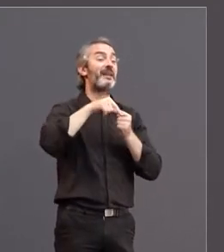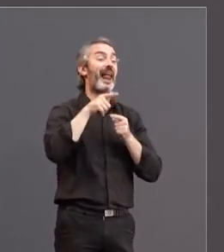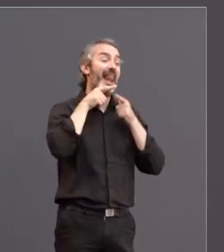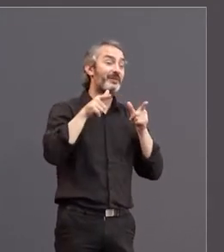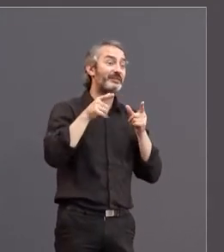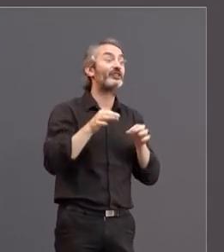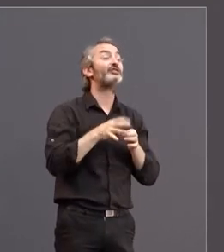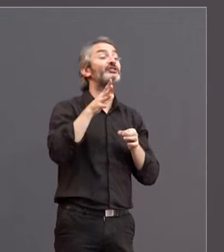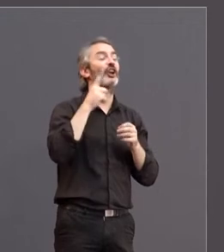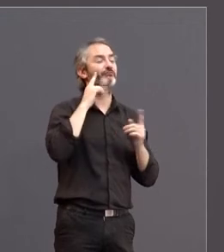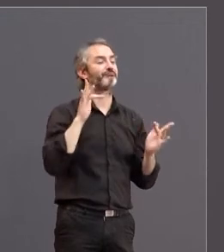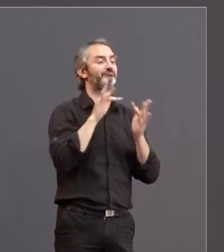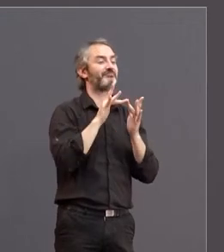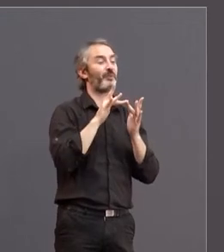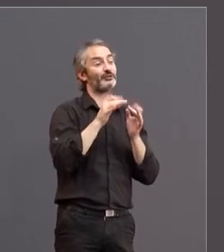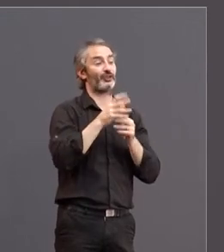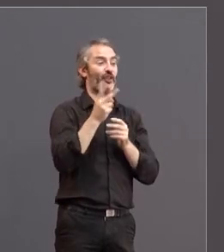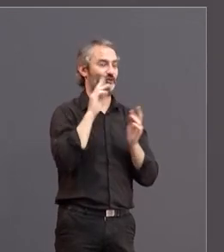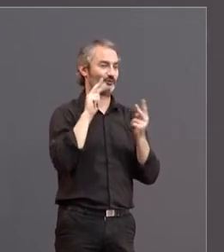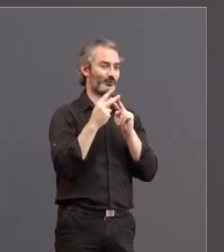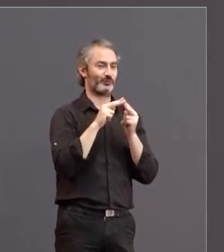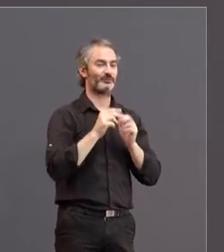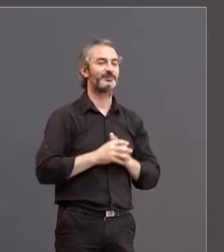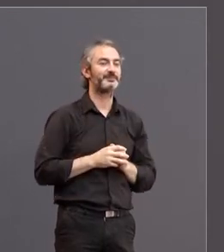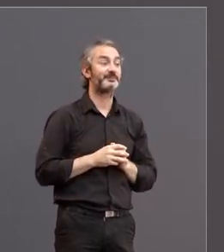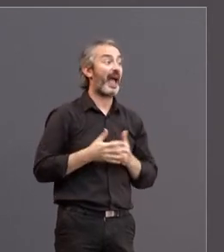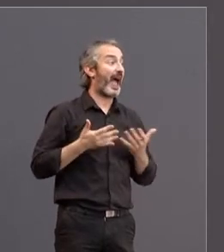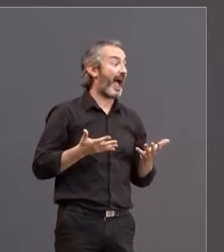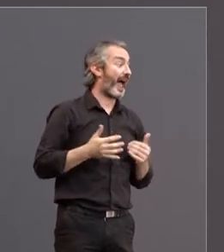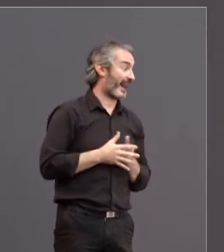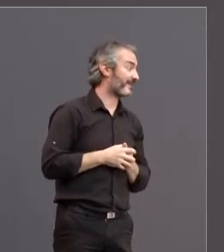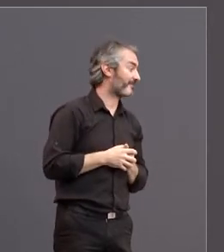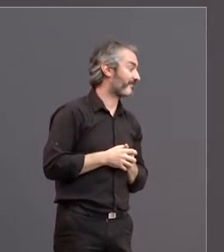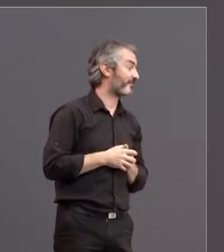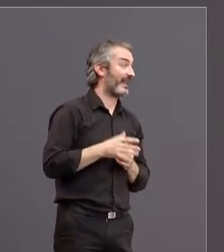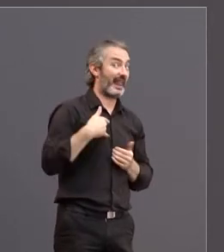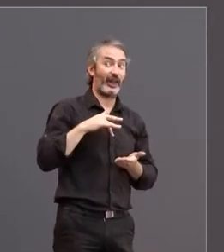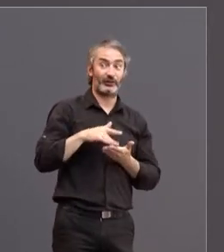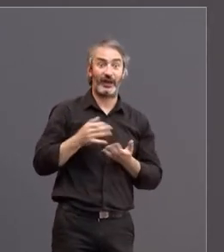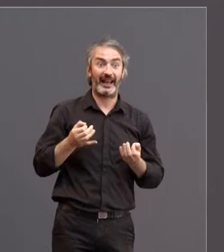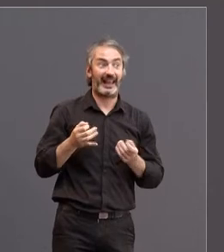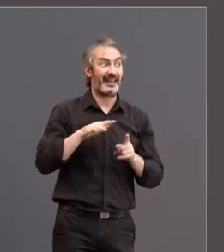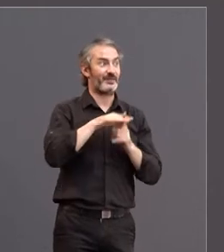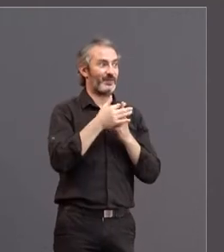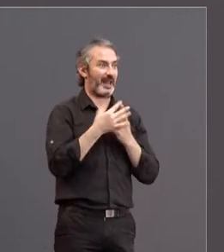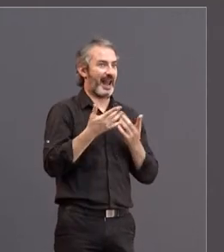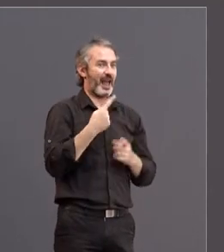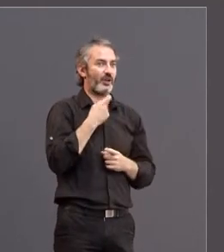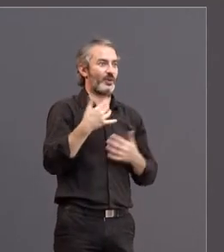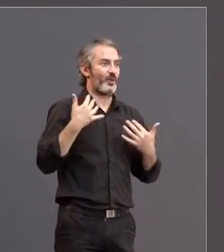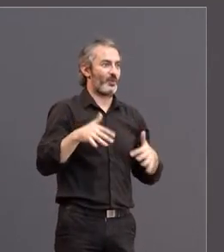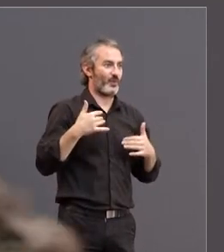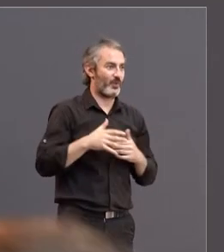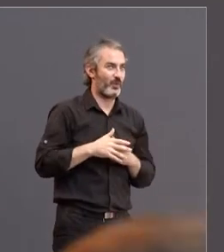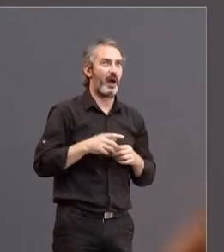tingut la sort de coincidir els uns amb els altres. I ara arriba aquell moment que tant acostuma a costar, prendre